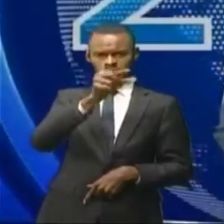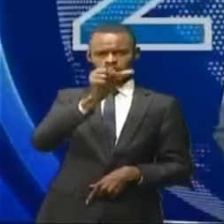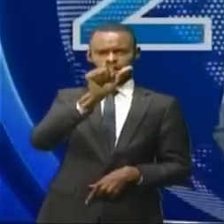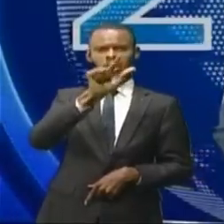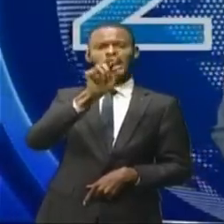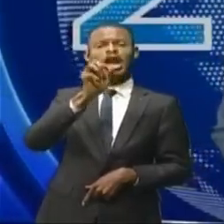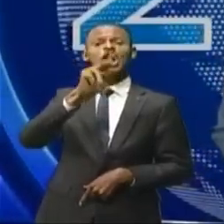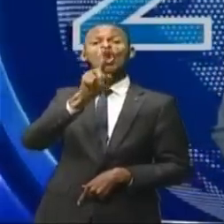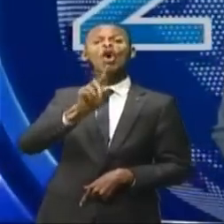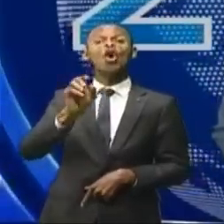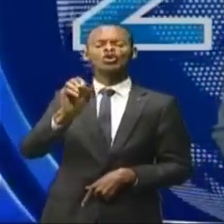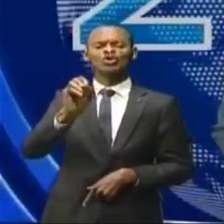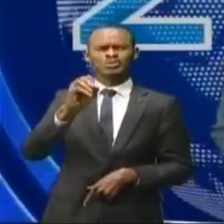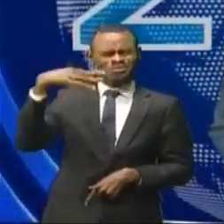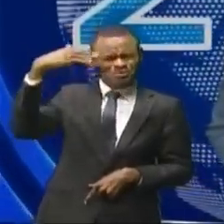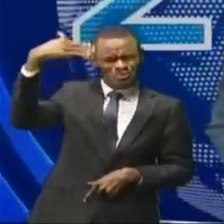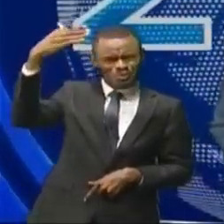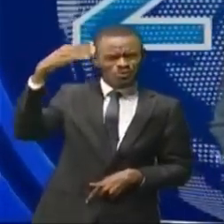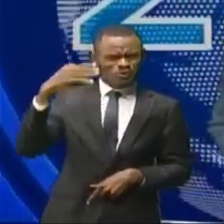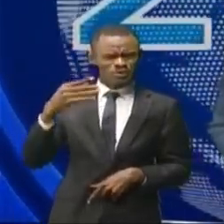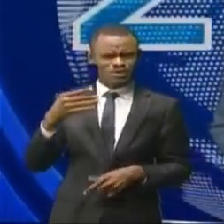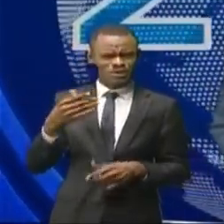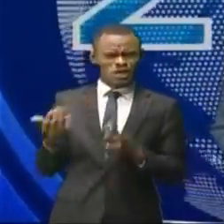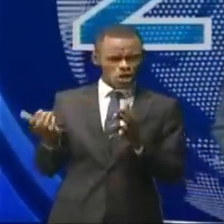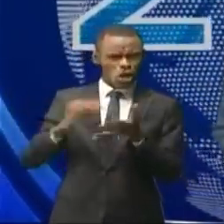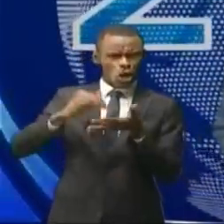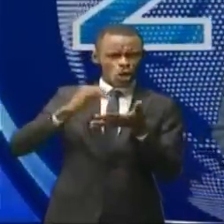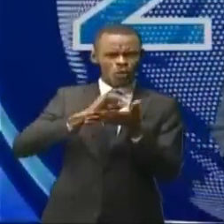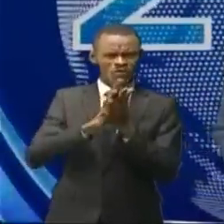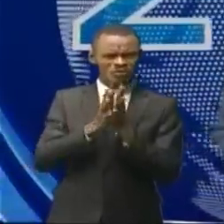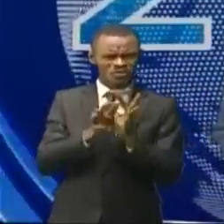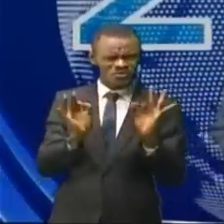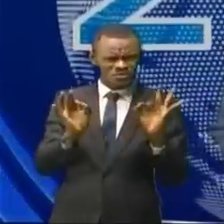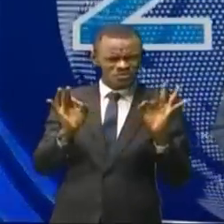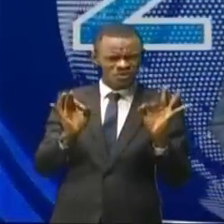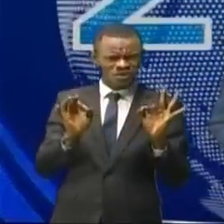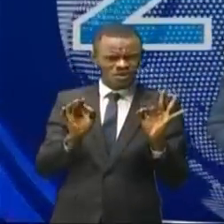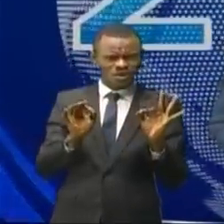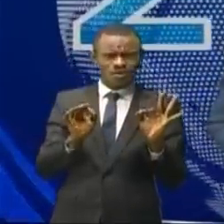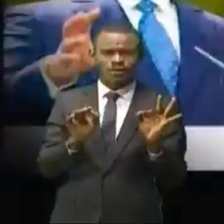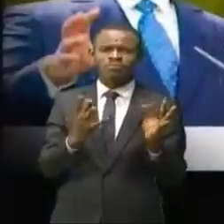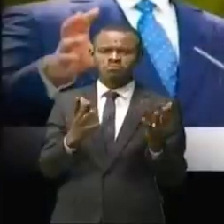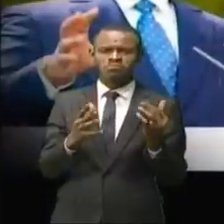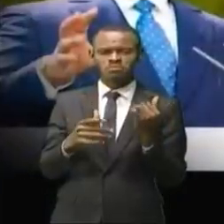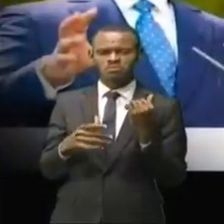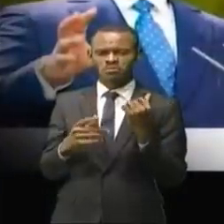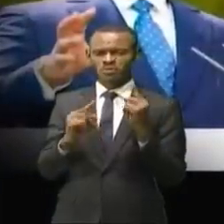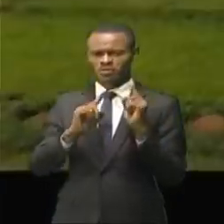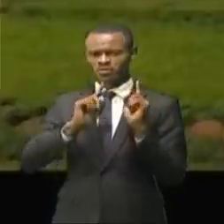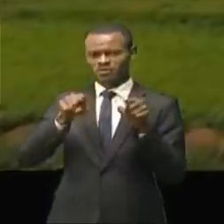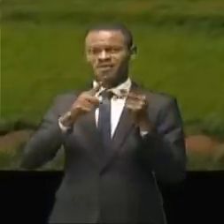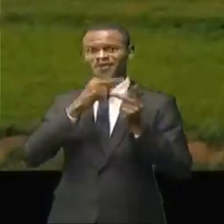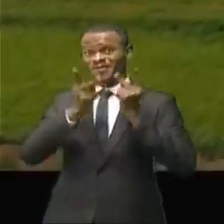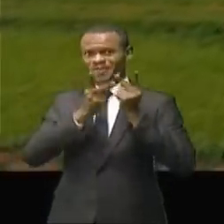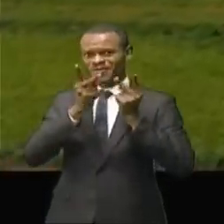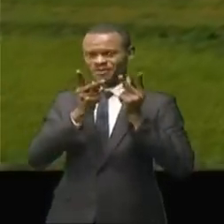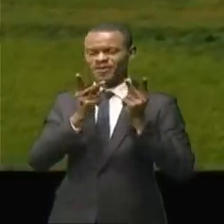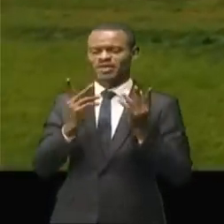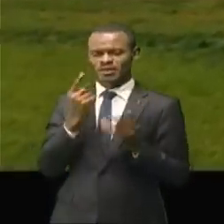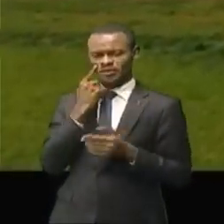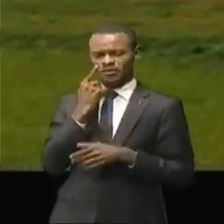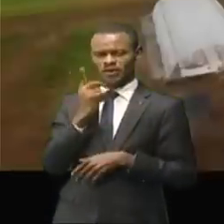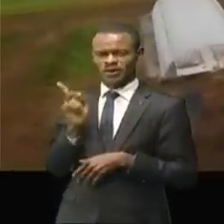valorisé une partie de cette terre les détails avec Cédric quinine évoquez pour